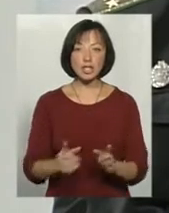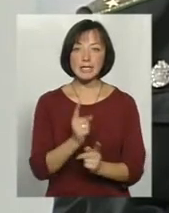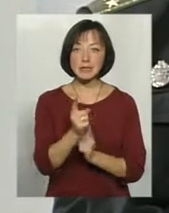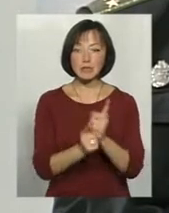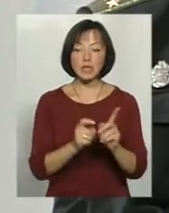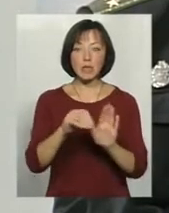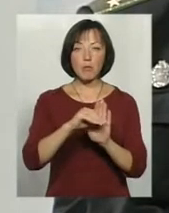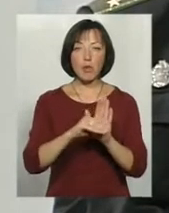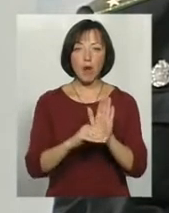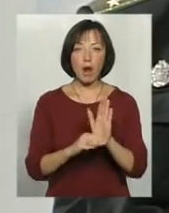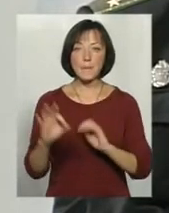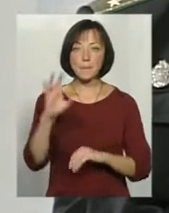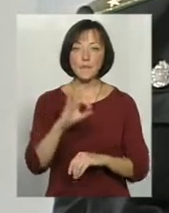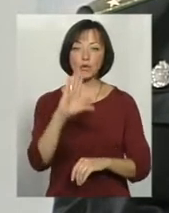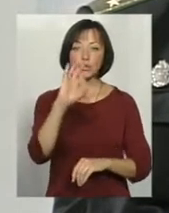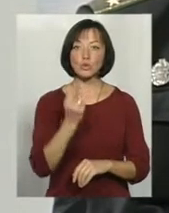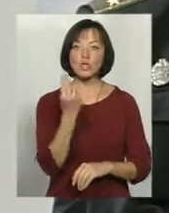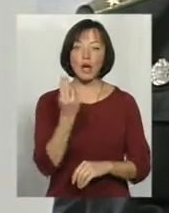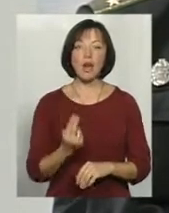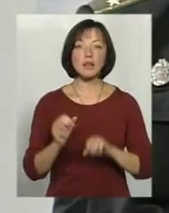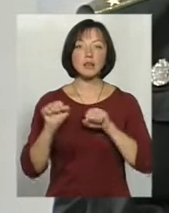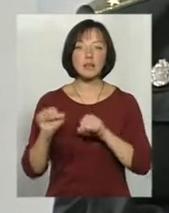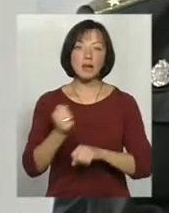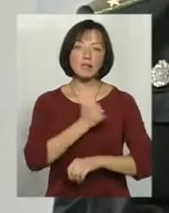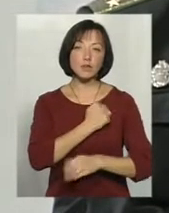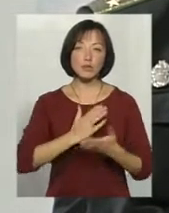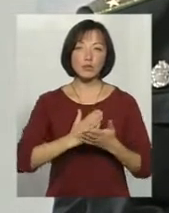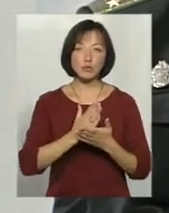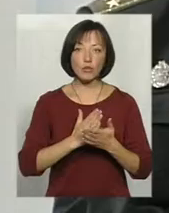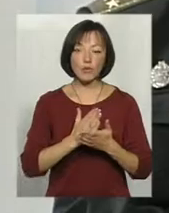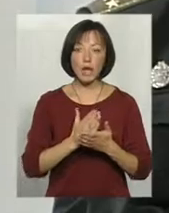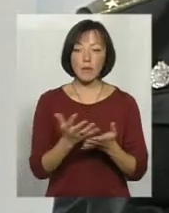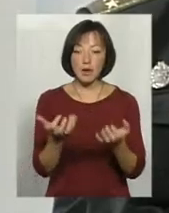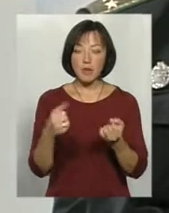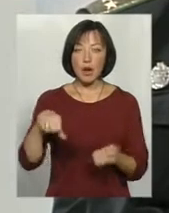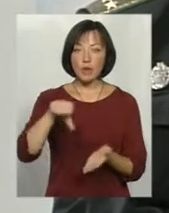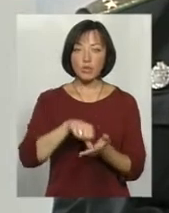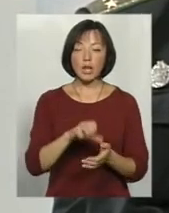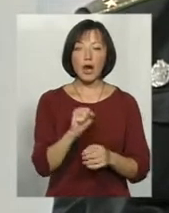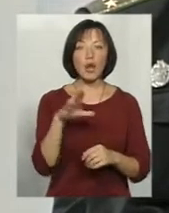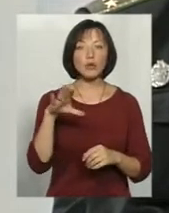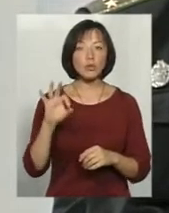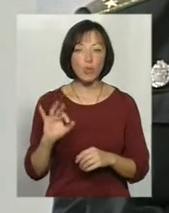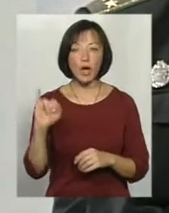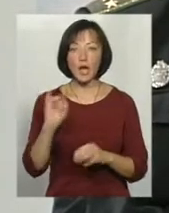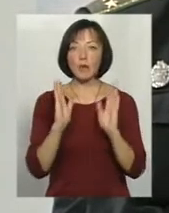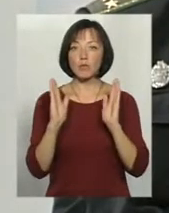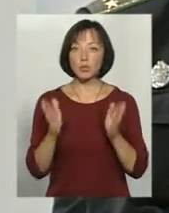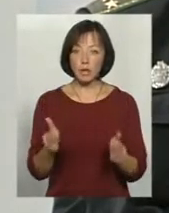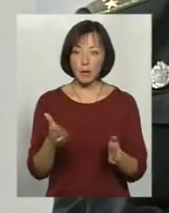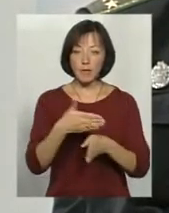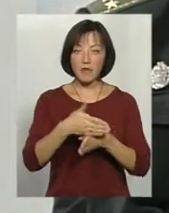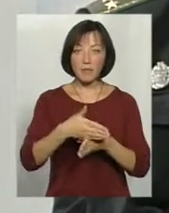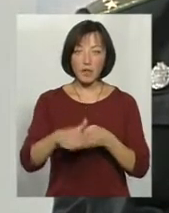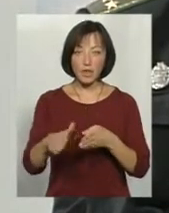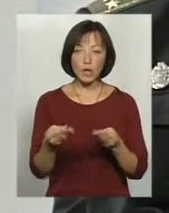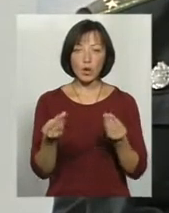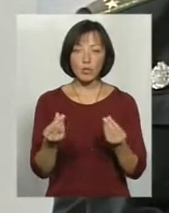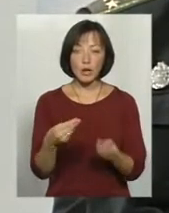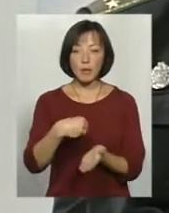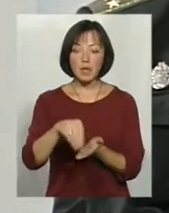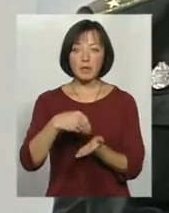щодо соціального захисту військовослужбовців, які приймають участь в антитерористичній операції, і буде виділені кошти для